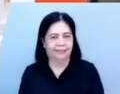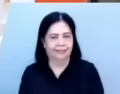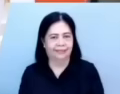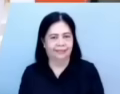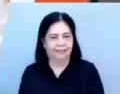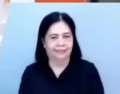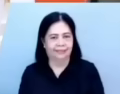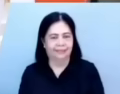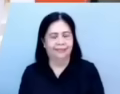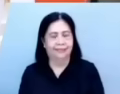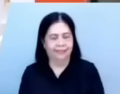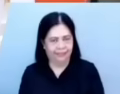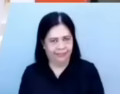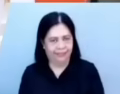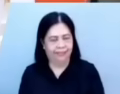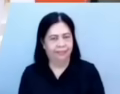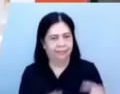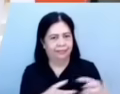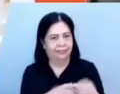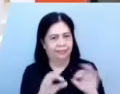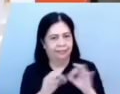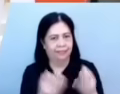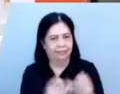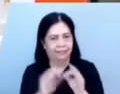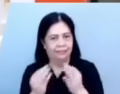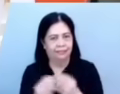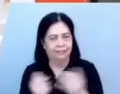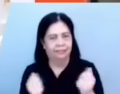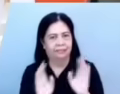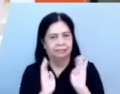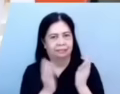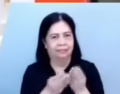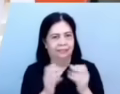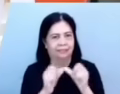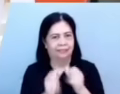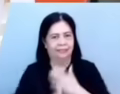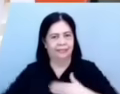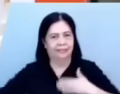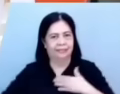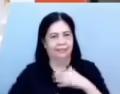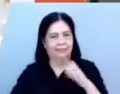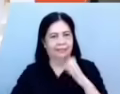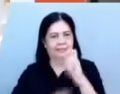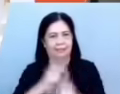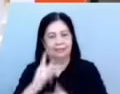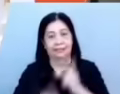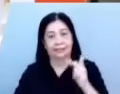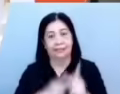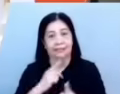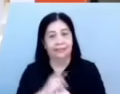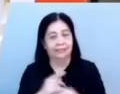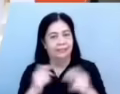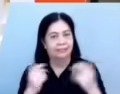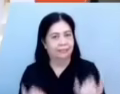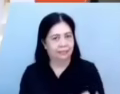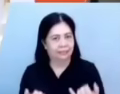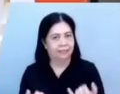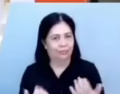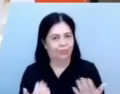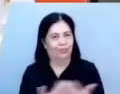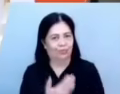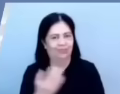Yes, Tina, pamilya at magbabarkada yung patuloy na nag-e-enjoy dito sa Enchanted Kingdom ngayon ngang bagong